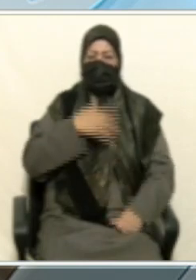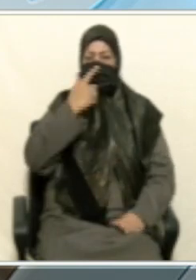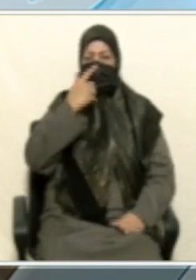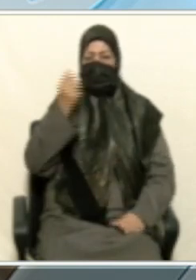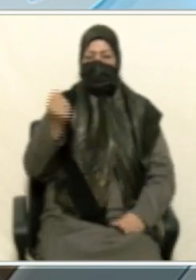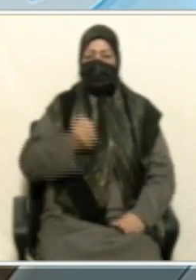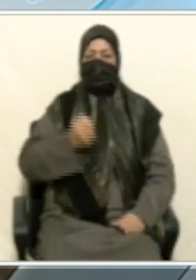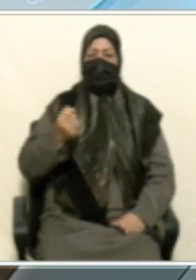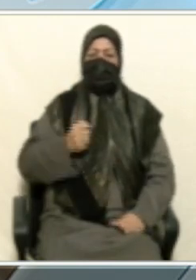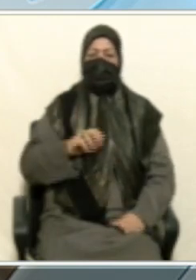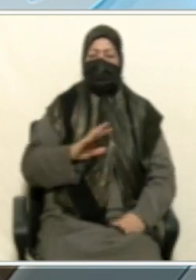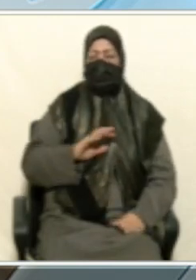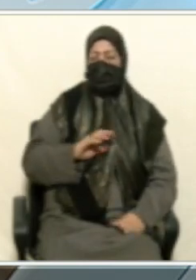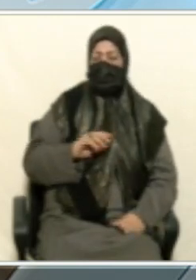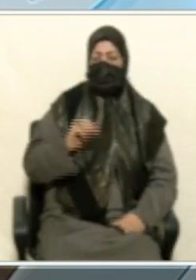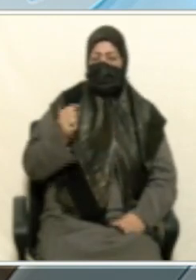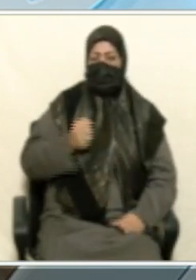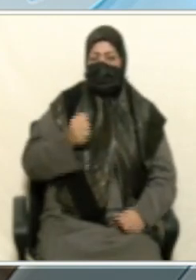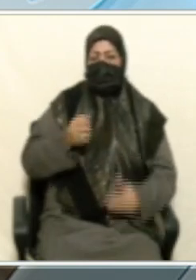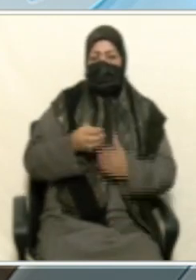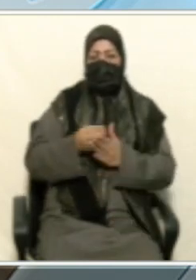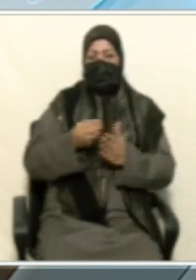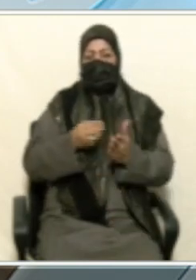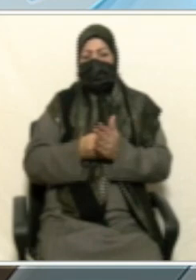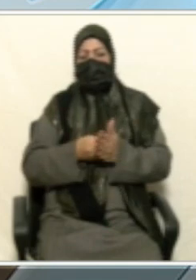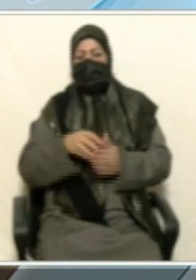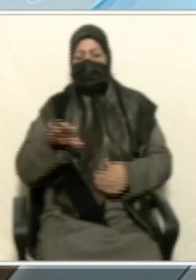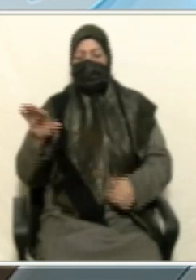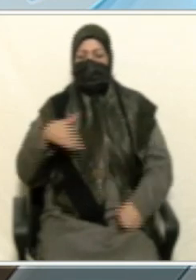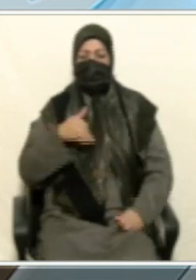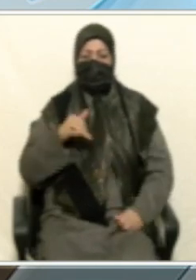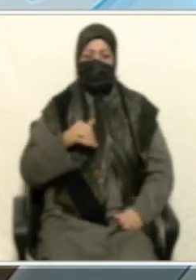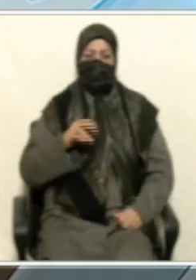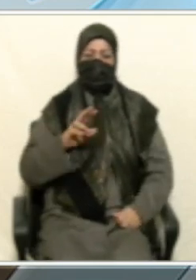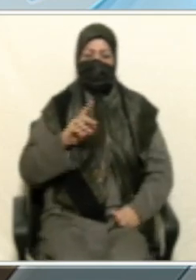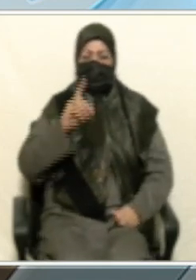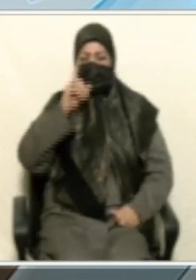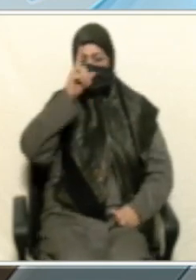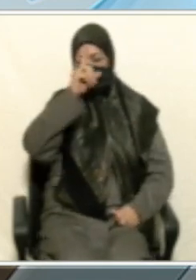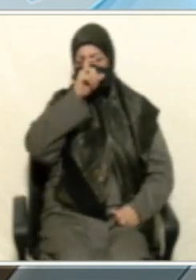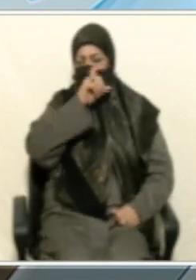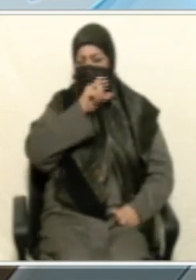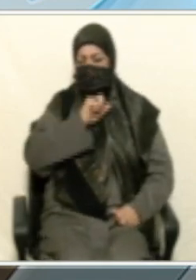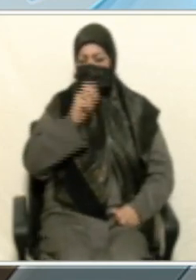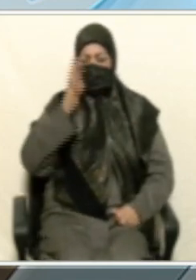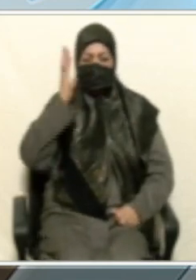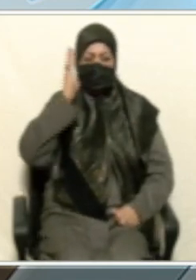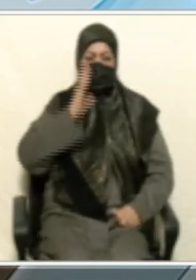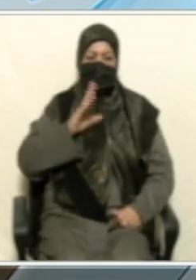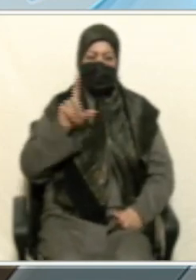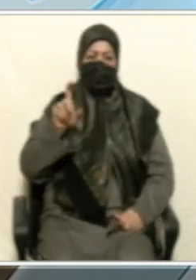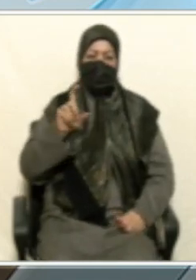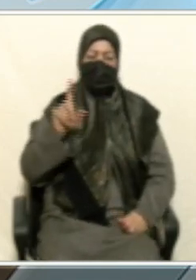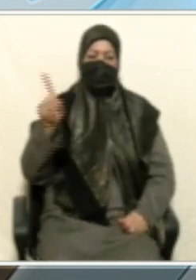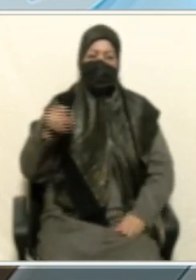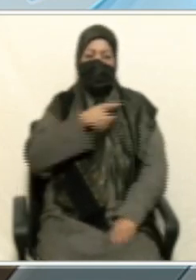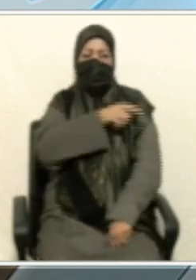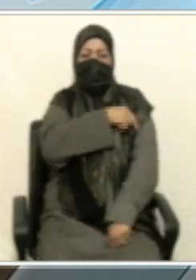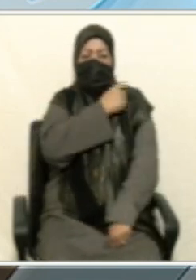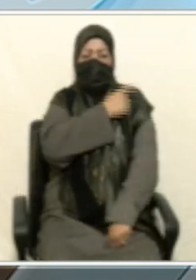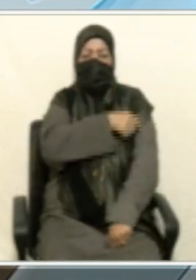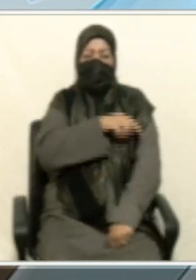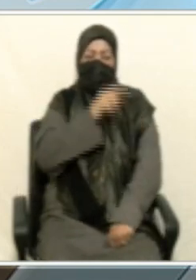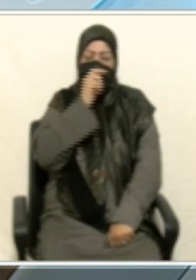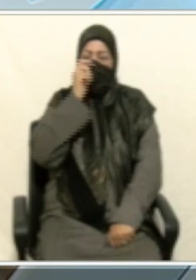الطاعة، هذه أصبحت معصية وليست طاعة. الصلاة صحيحة لكنه آثم بإيذائه للناس. وقد وصف النبي صلى